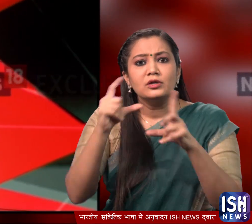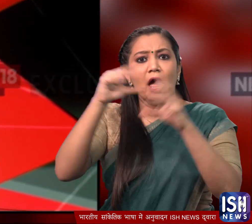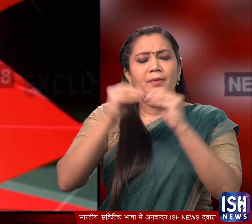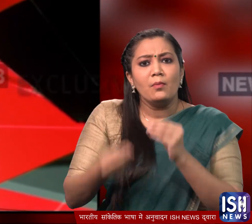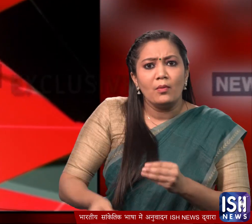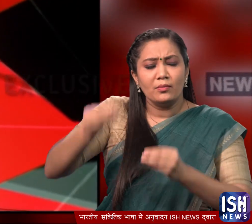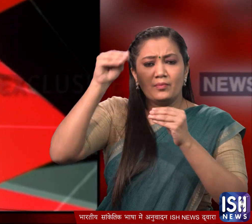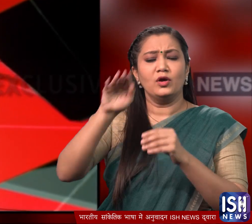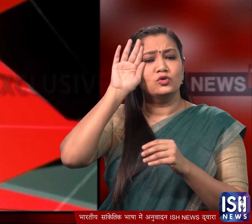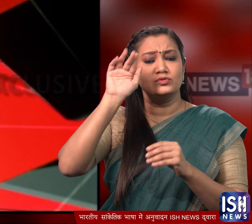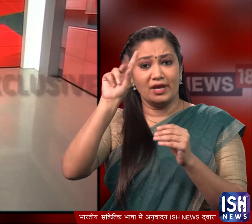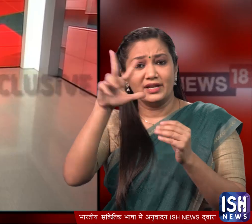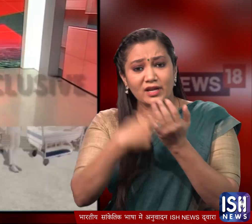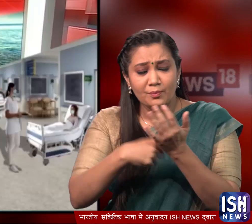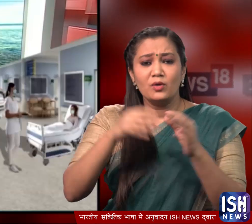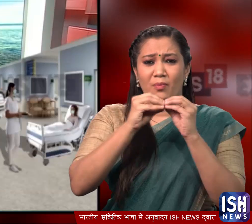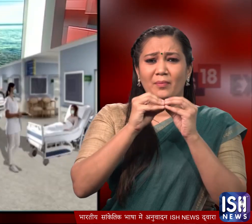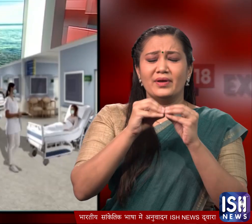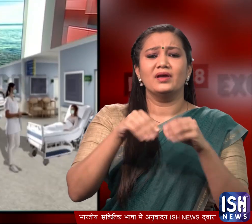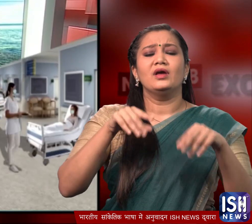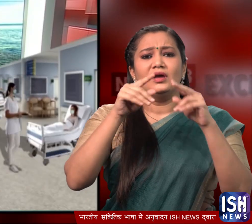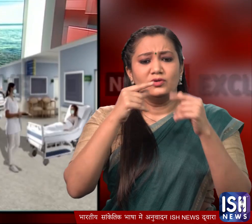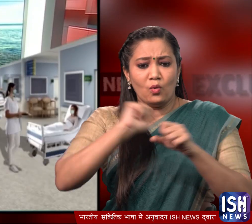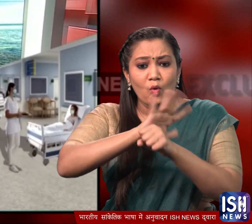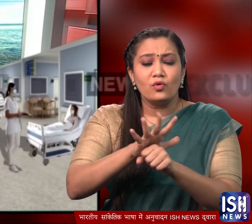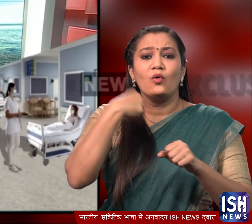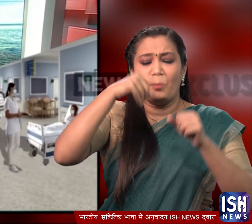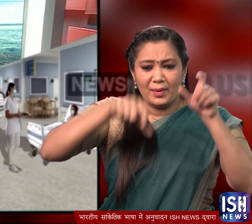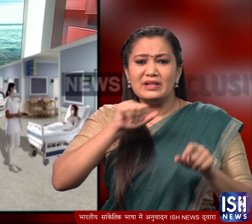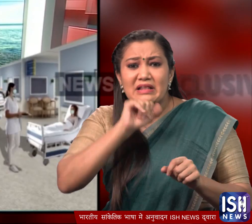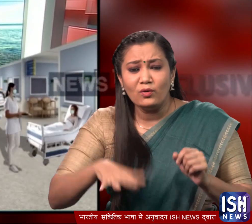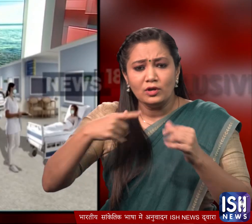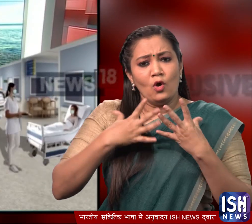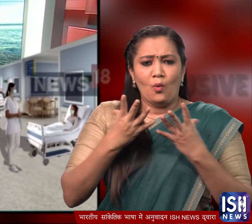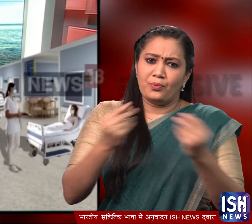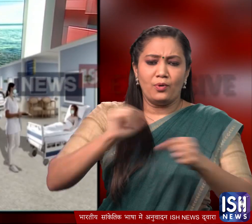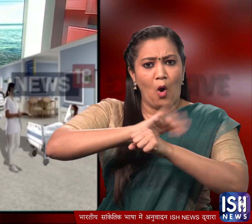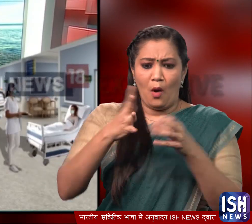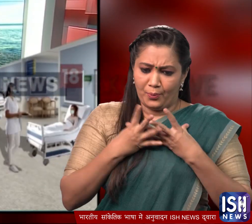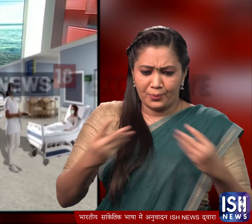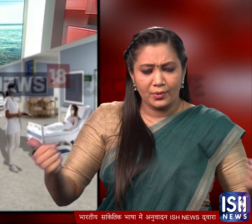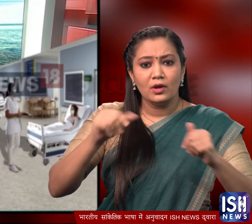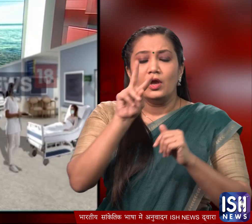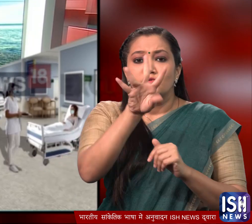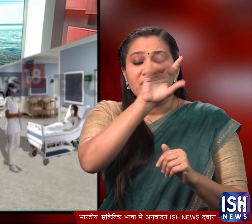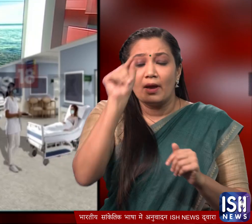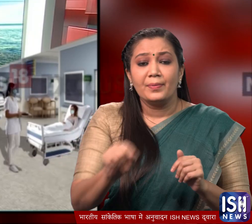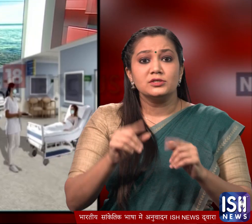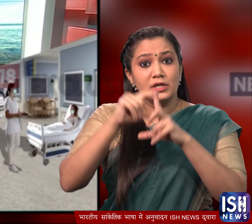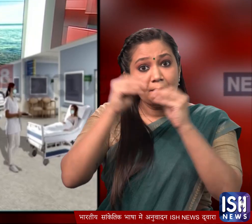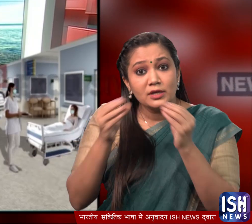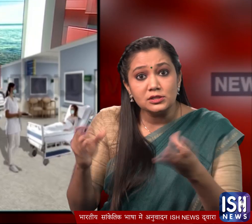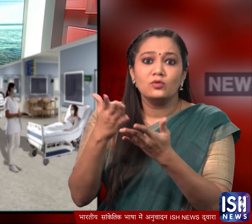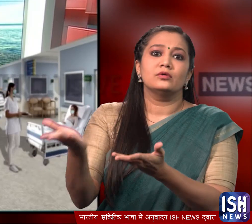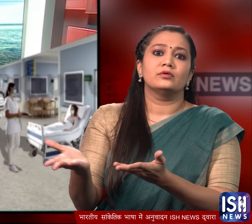न्यूज़ 18 की श्रेया दबे की रिपोर्ट है कि मुंबई में कोरोना से ठीक होने वाले युवाओं में 25% डायबिटीज की चपेट